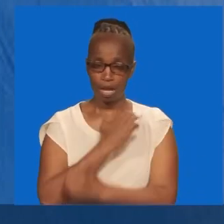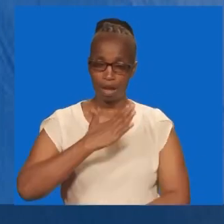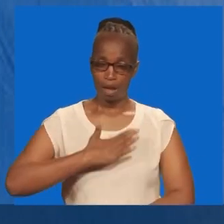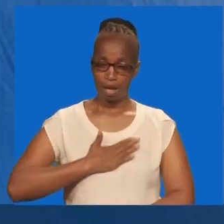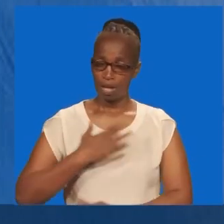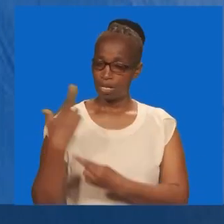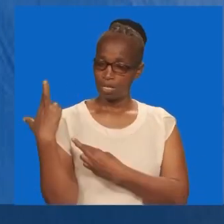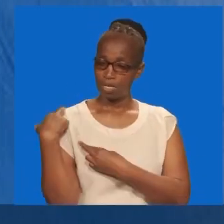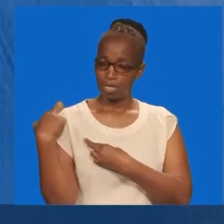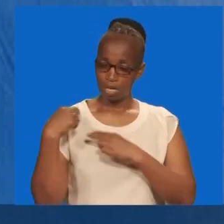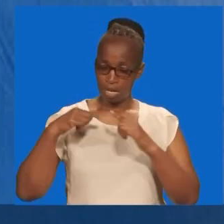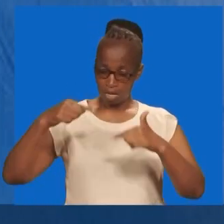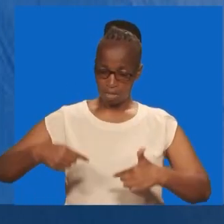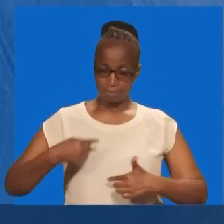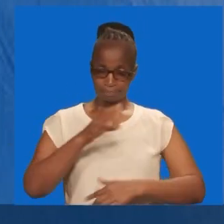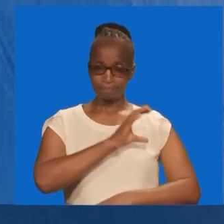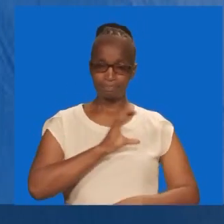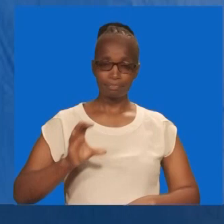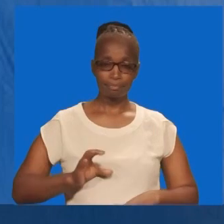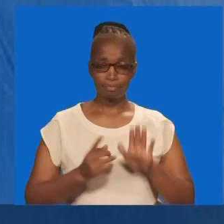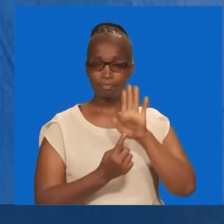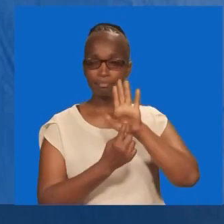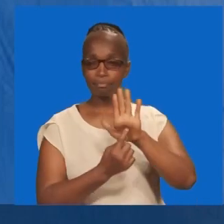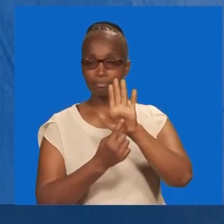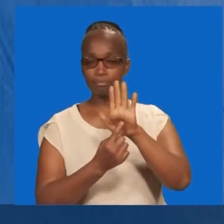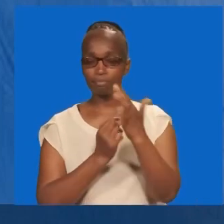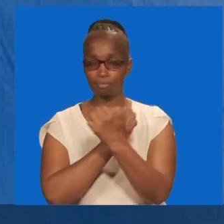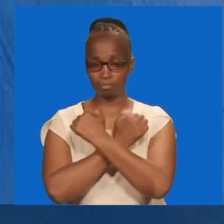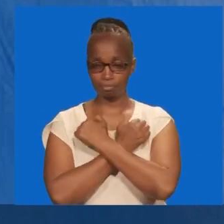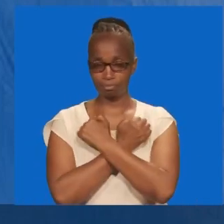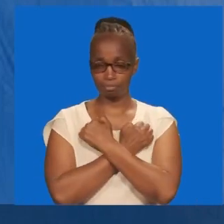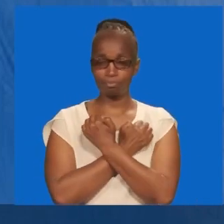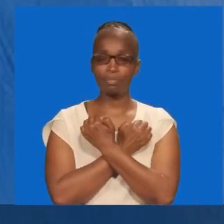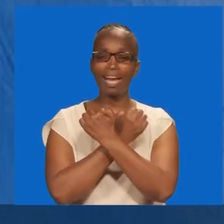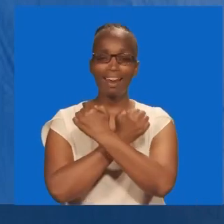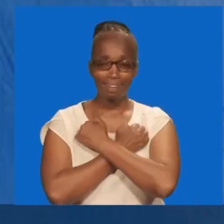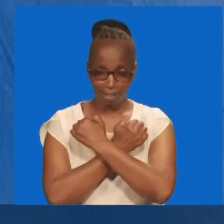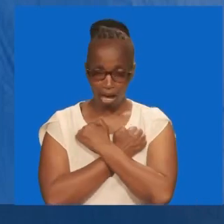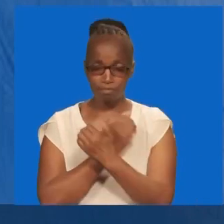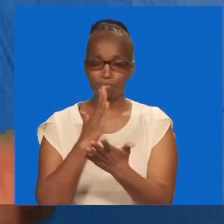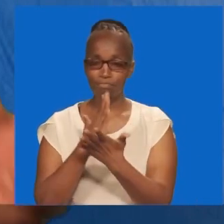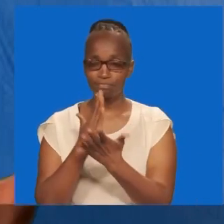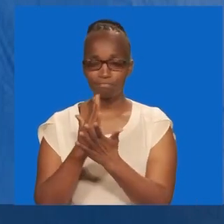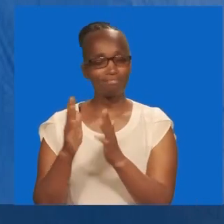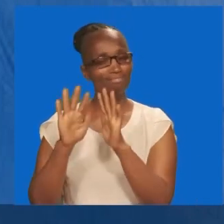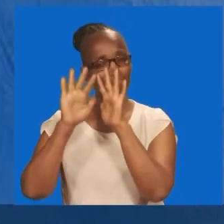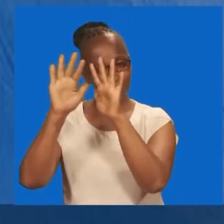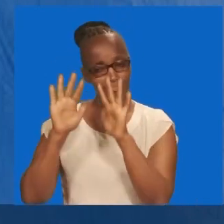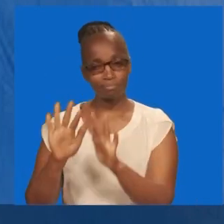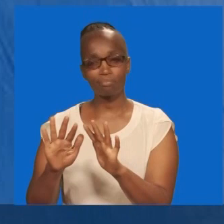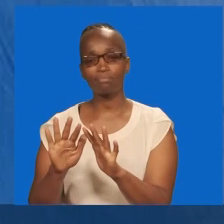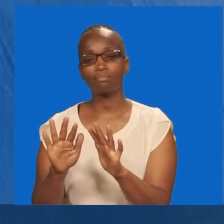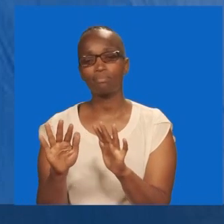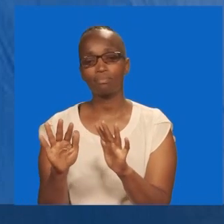Mkristo kuonyesha upendo. Upendo ni jambo la maana sana katika